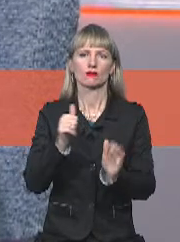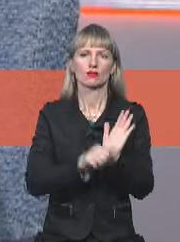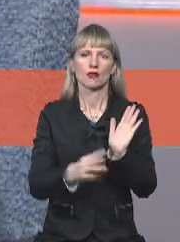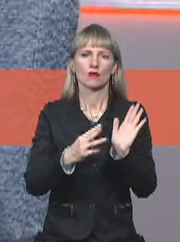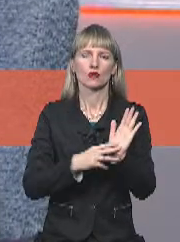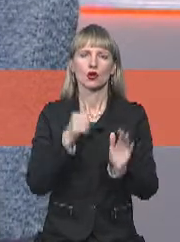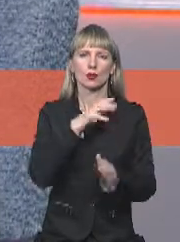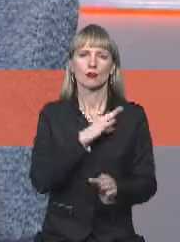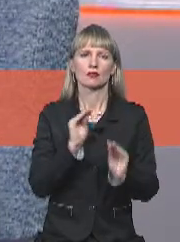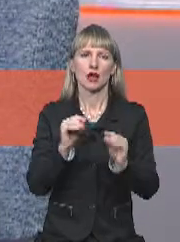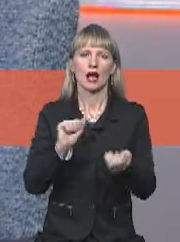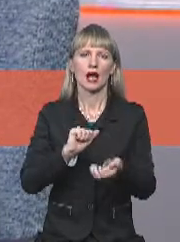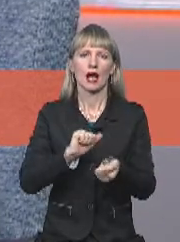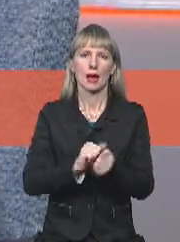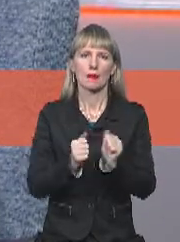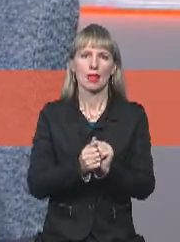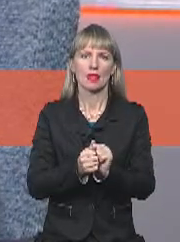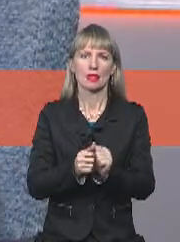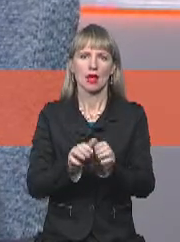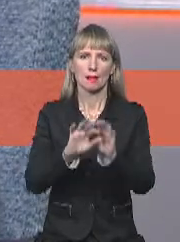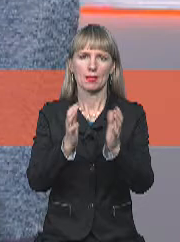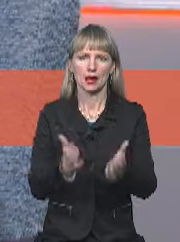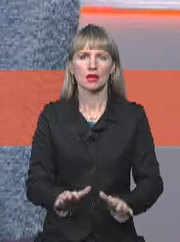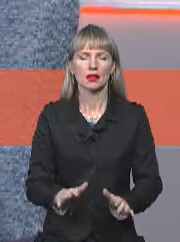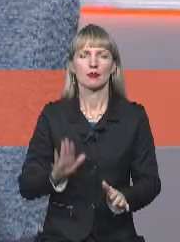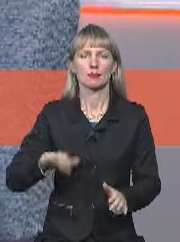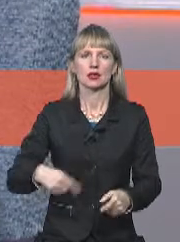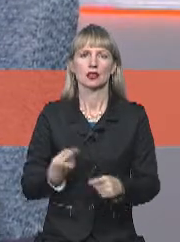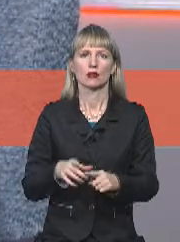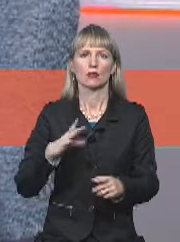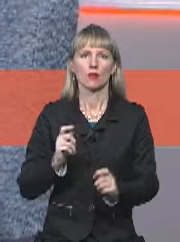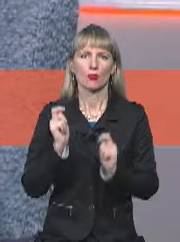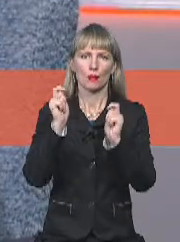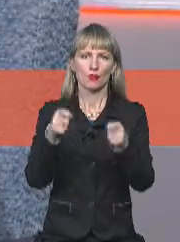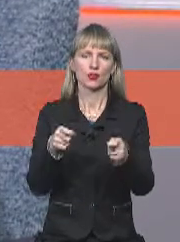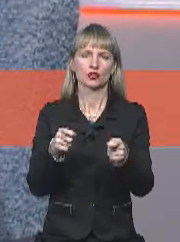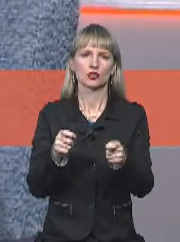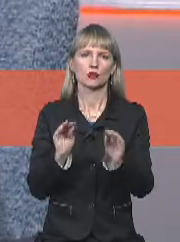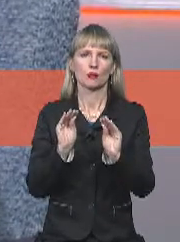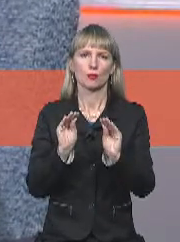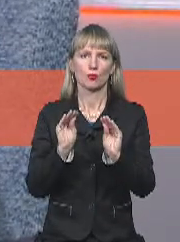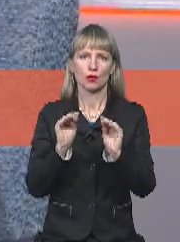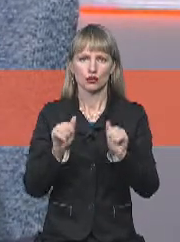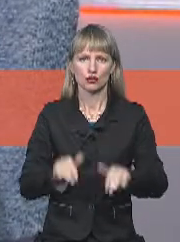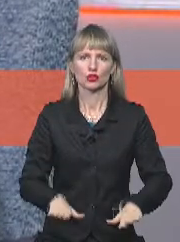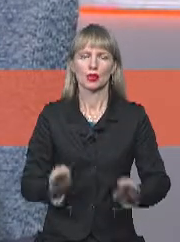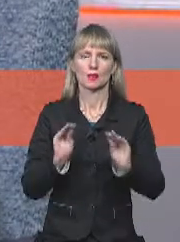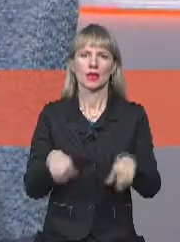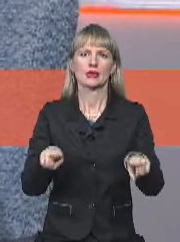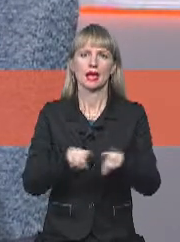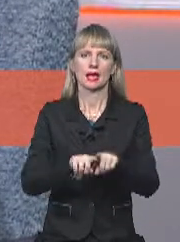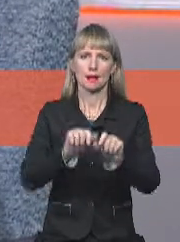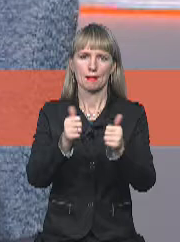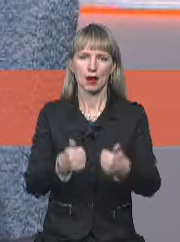році була встановлена кам'яна брила. І вже після того було вирішено поставити такий пам'ятник. І